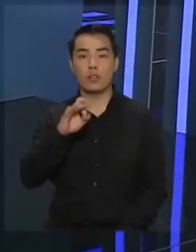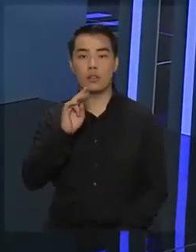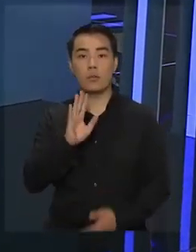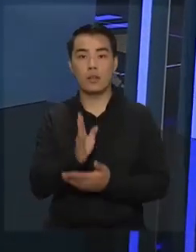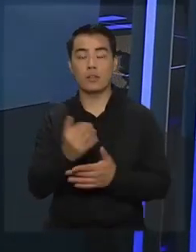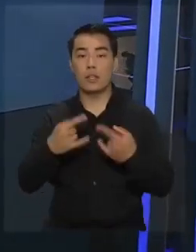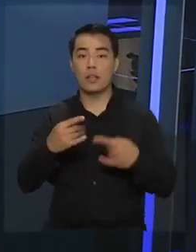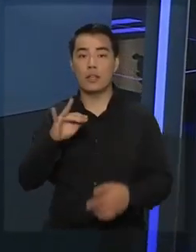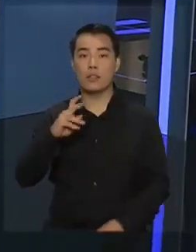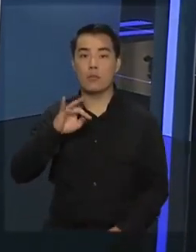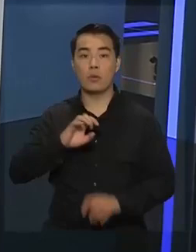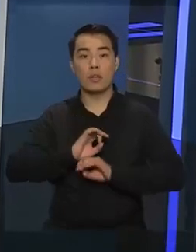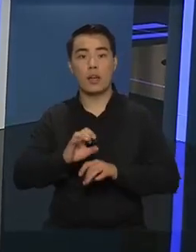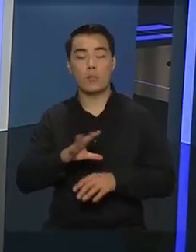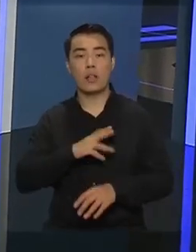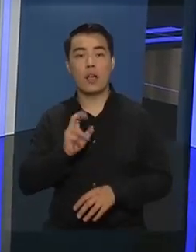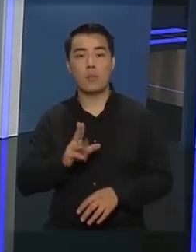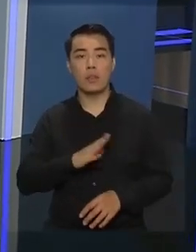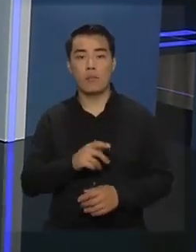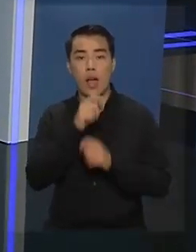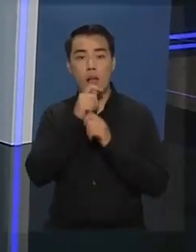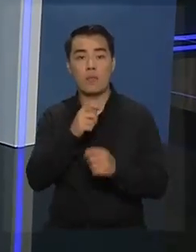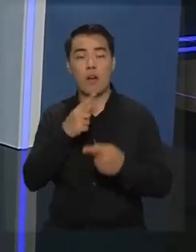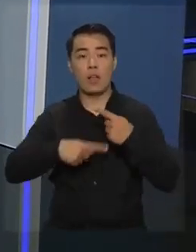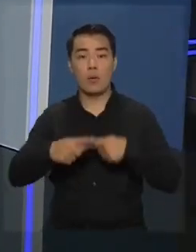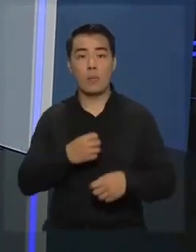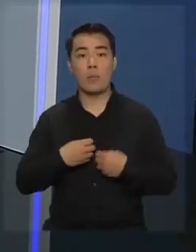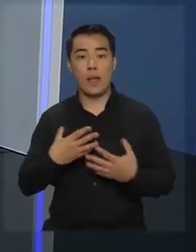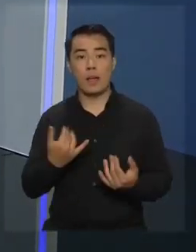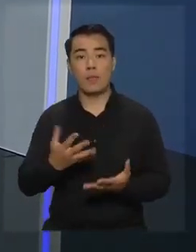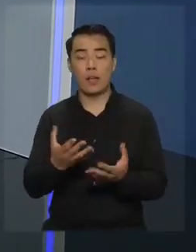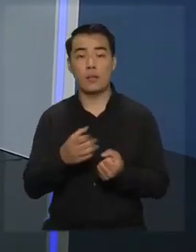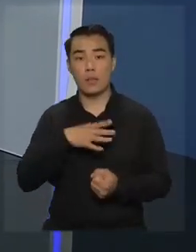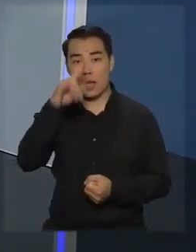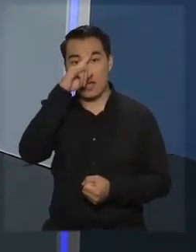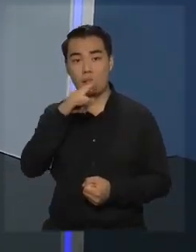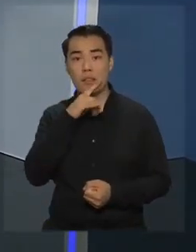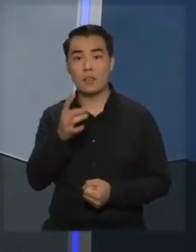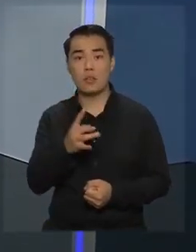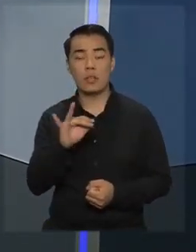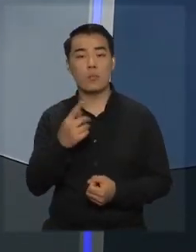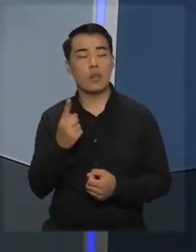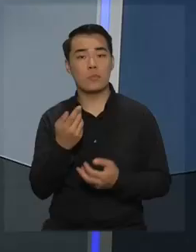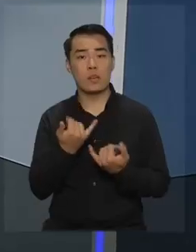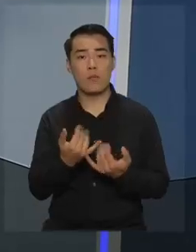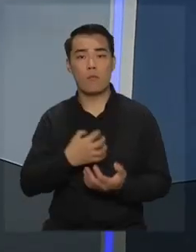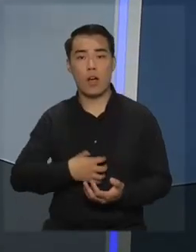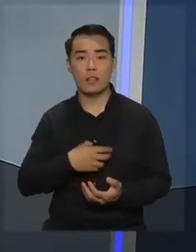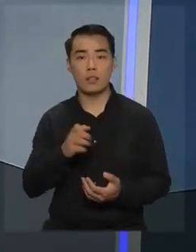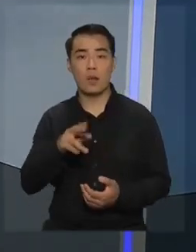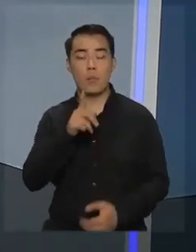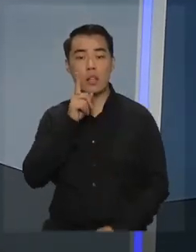рубрике интервью он рассказал, как возрожденный праздник восприняли казахстанцы в регионах и почему он так важен для